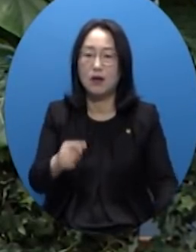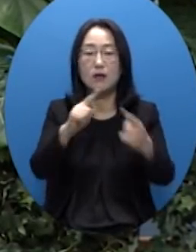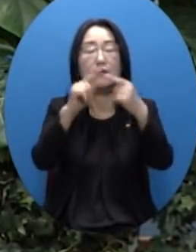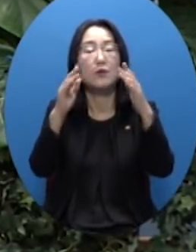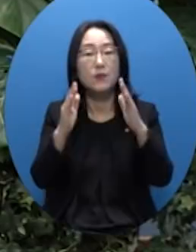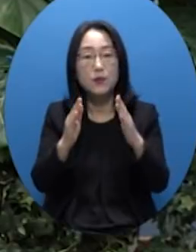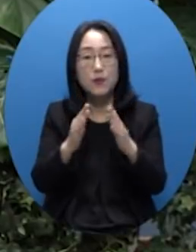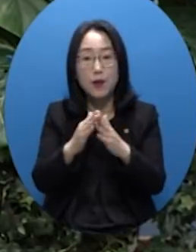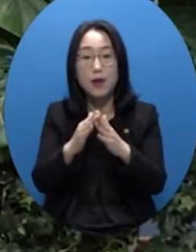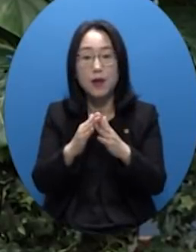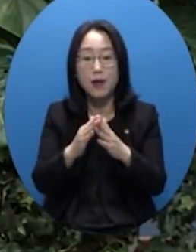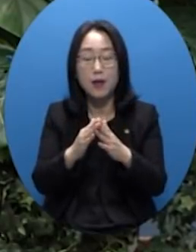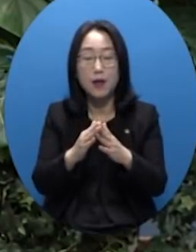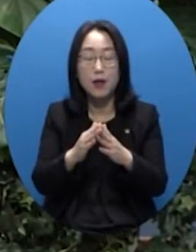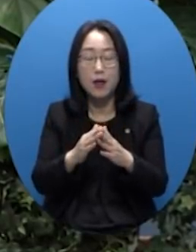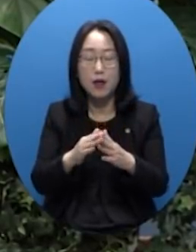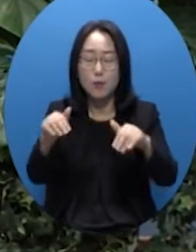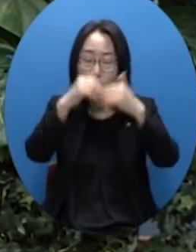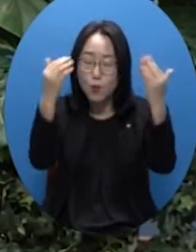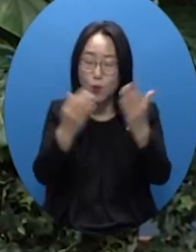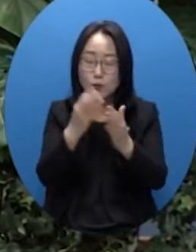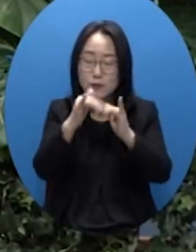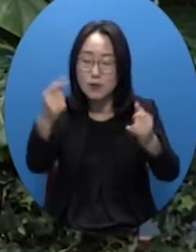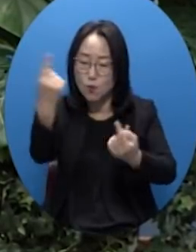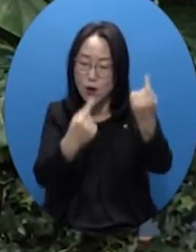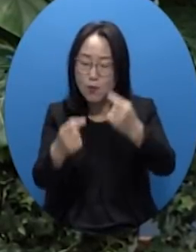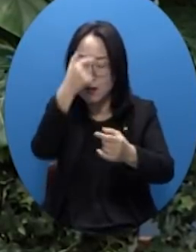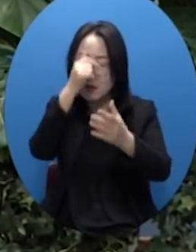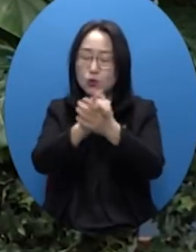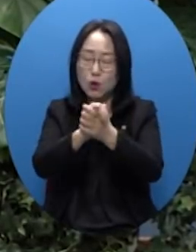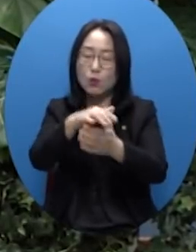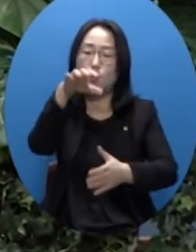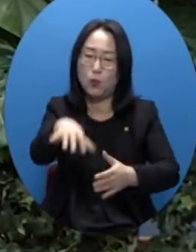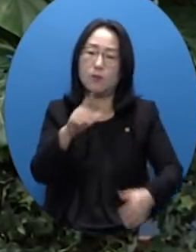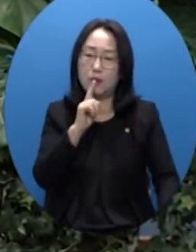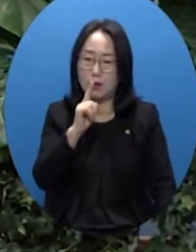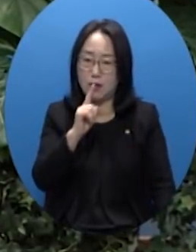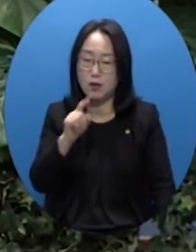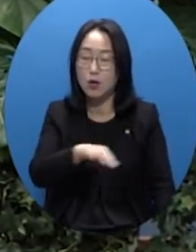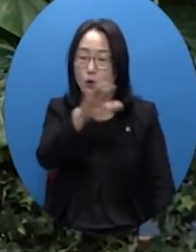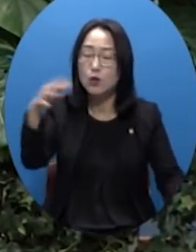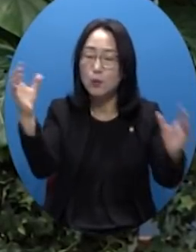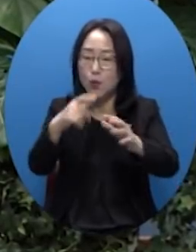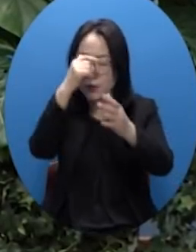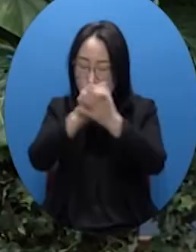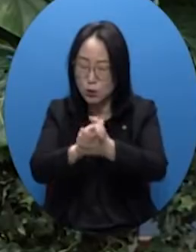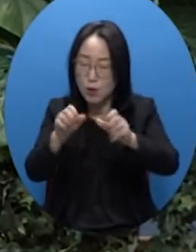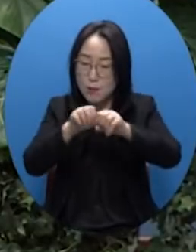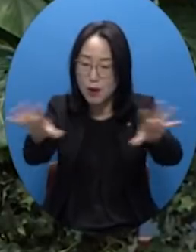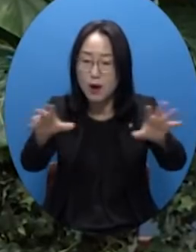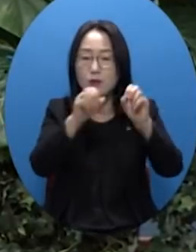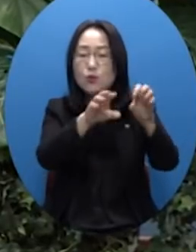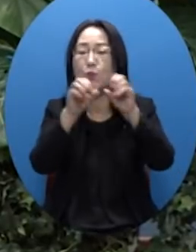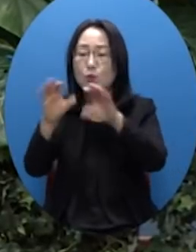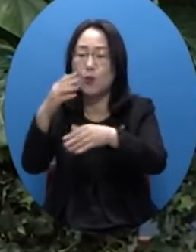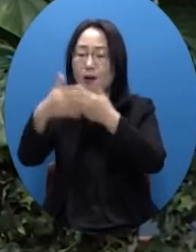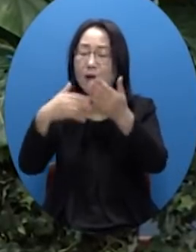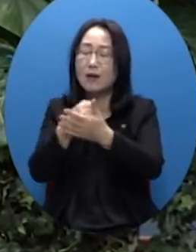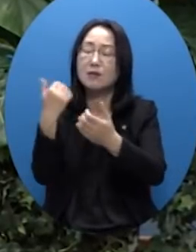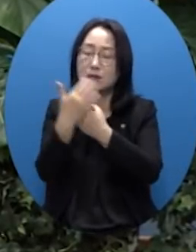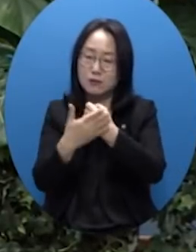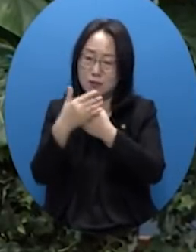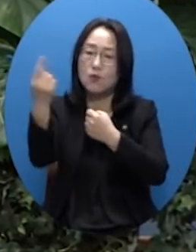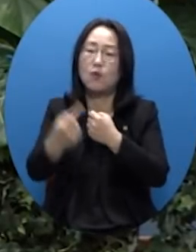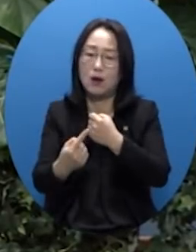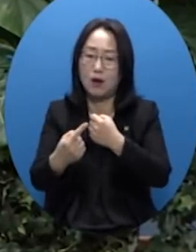내 집은 만민이 기도하는 집 애 라고 말씀한 것입니다 우리가 모여 적기라고 흩어 서 죄 벌 자랄 때 하루에 은혜가 임하게 됩니다 우리가